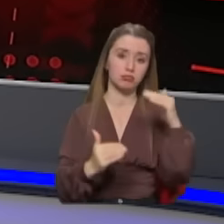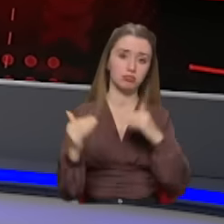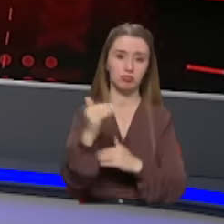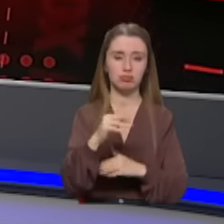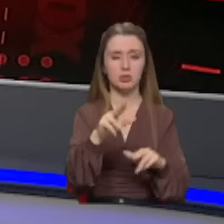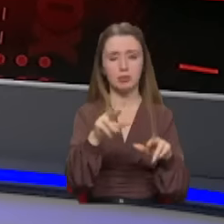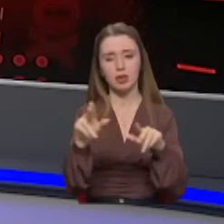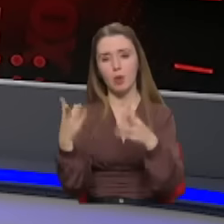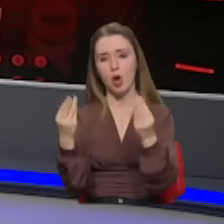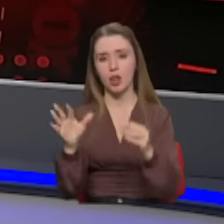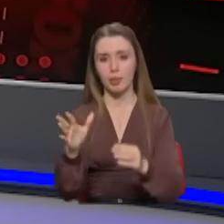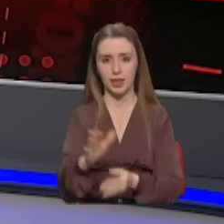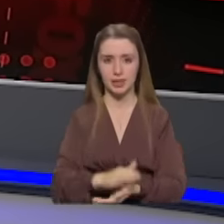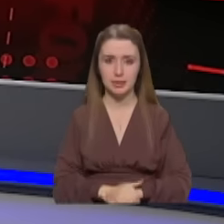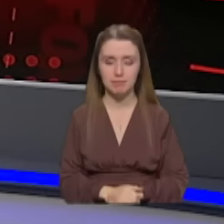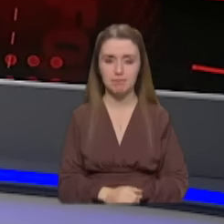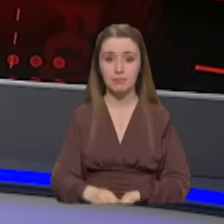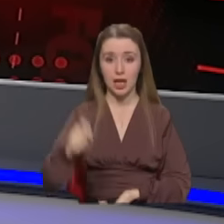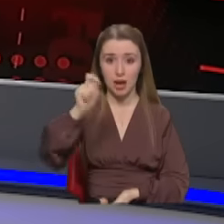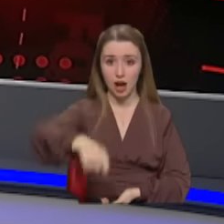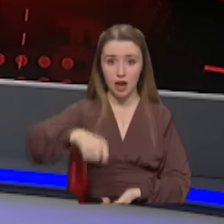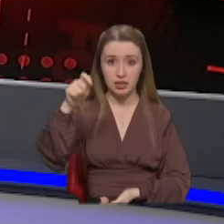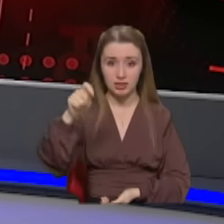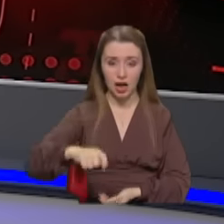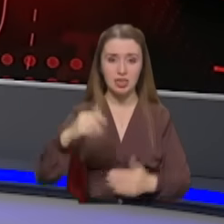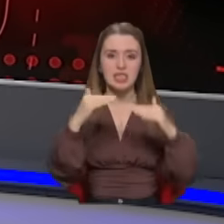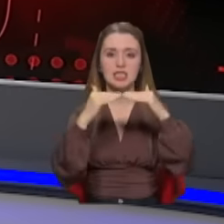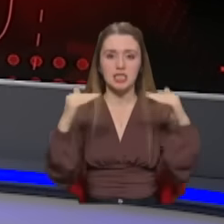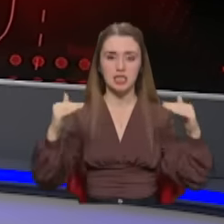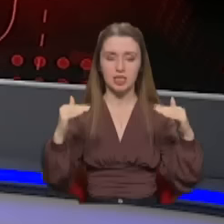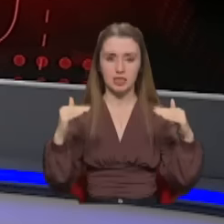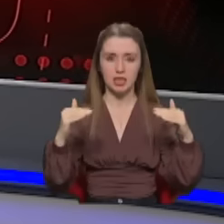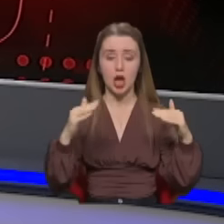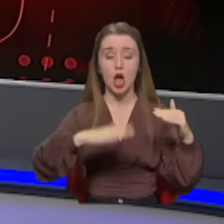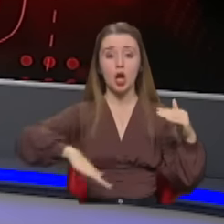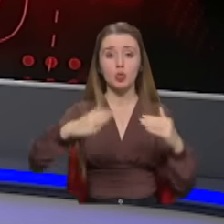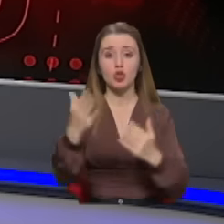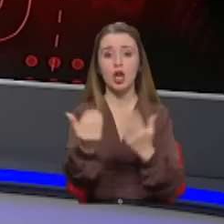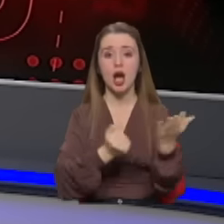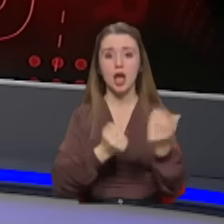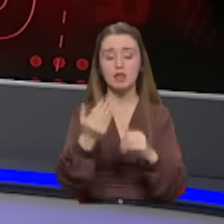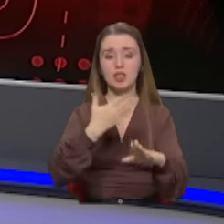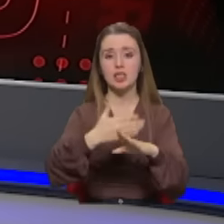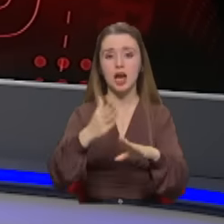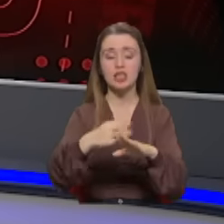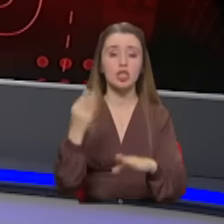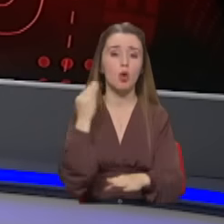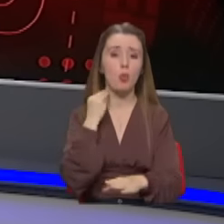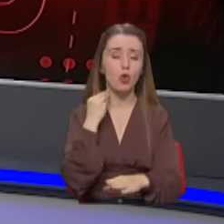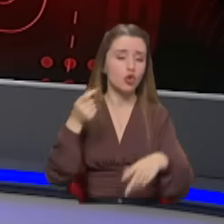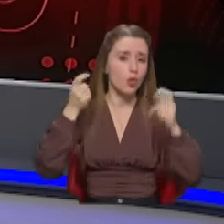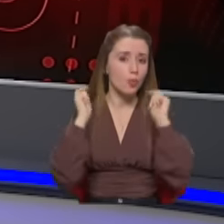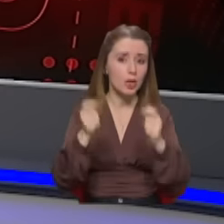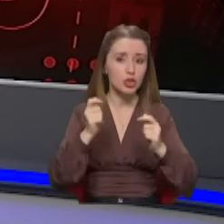gibi ihtimaller gündemde. Kredi kartlarına gelecek sınırlama, tüm alışverişini taksit ve borçla yapmak zorunda kalan